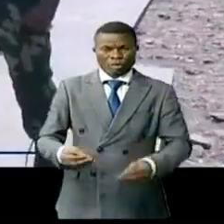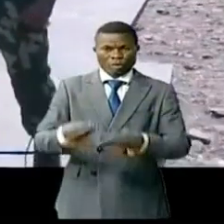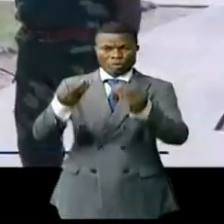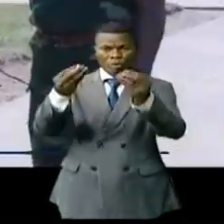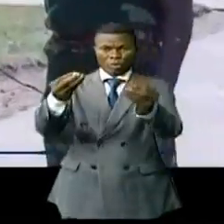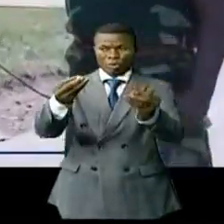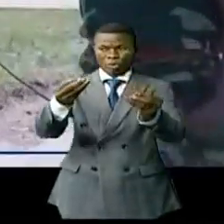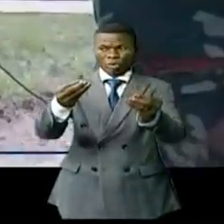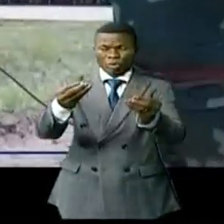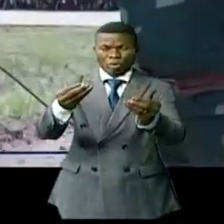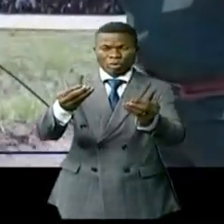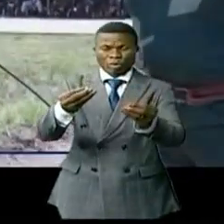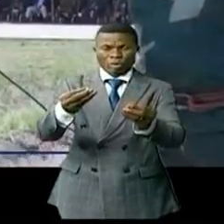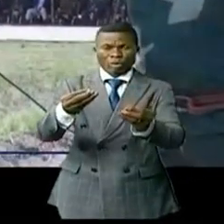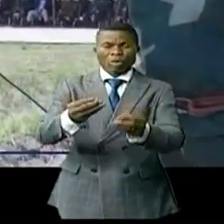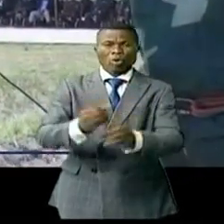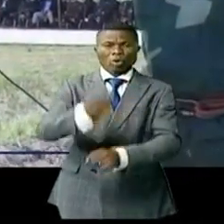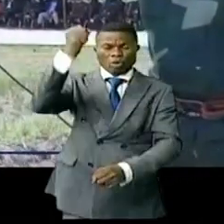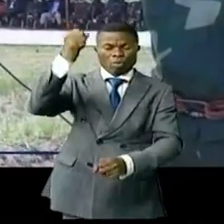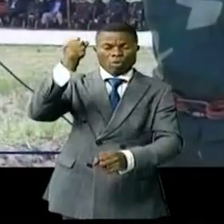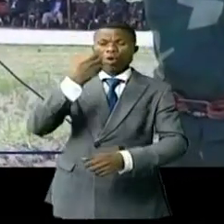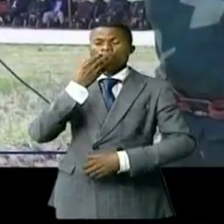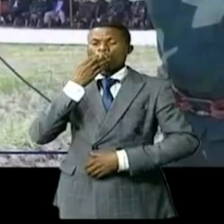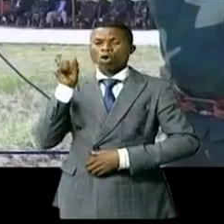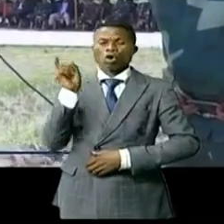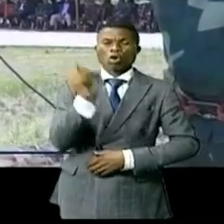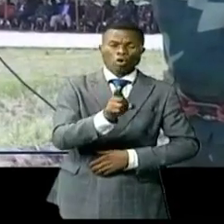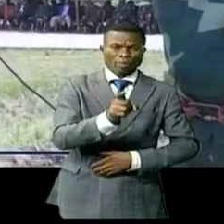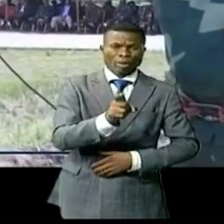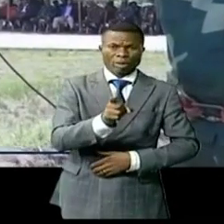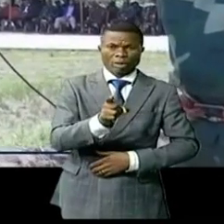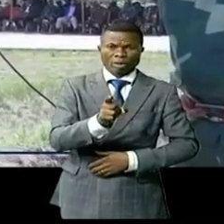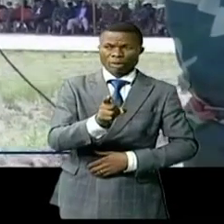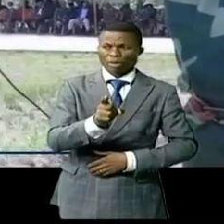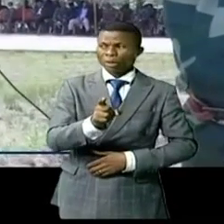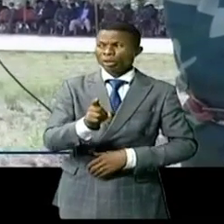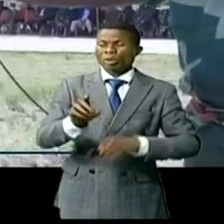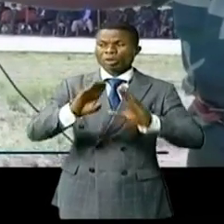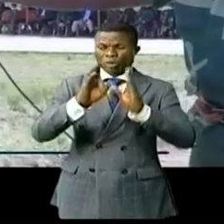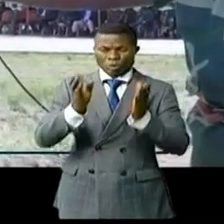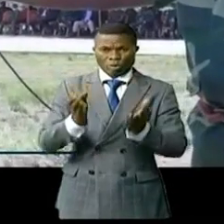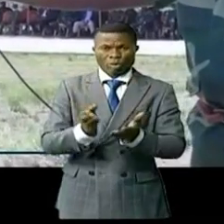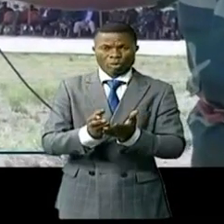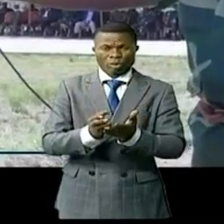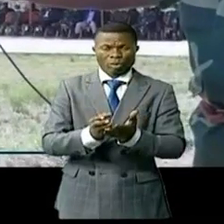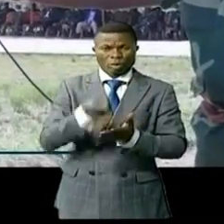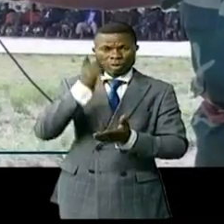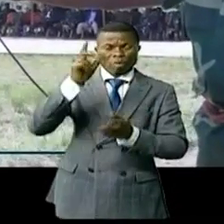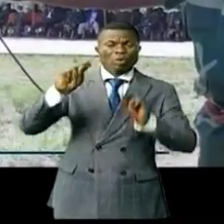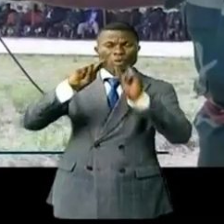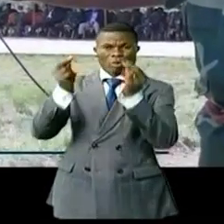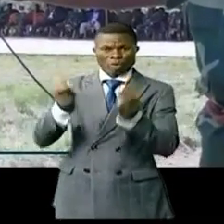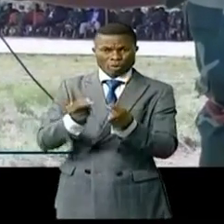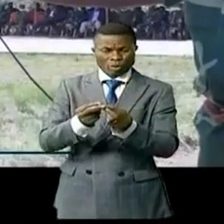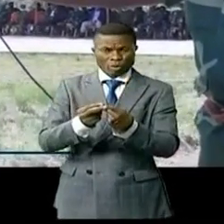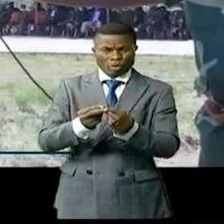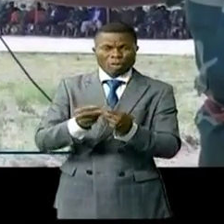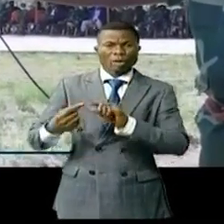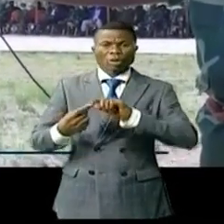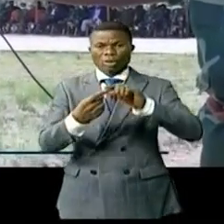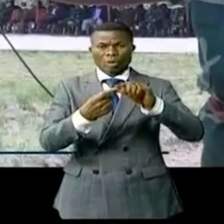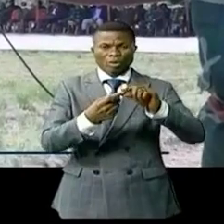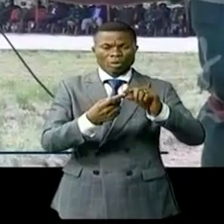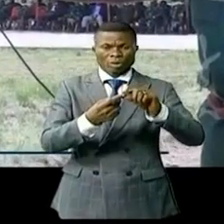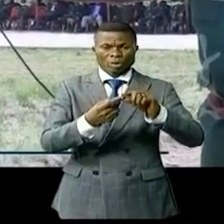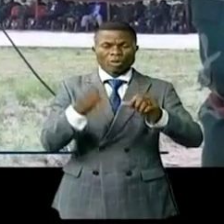panier, ce mode de commandement pour l'unité, le premier bataillon spécial de commandement